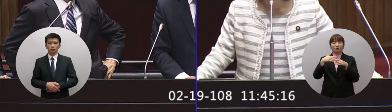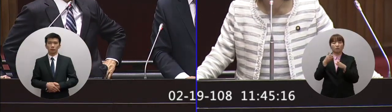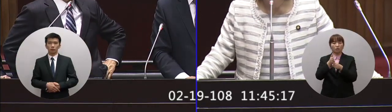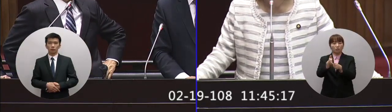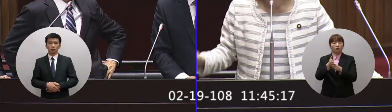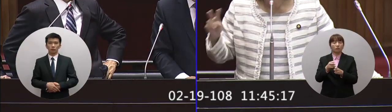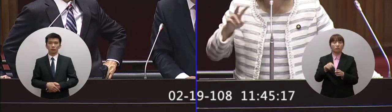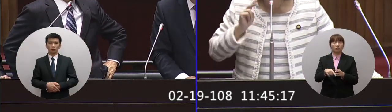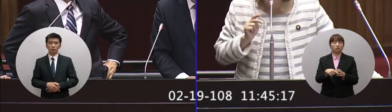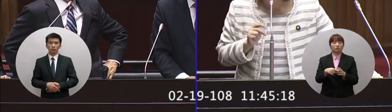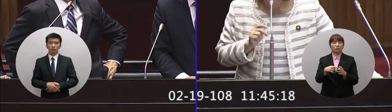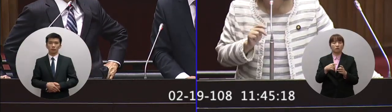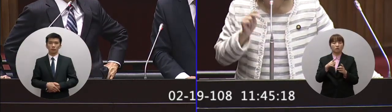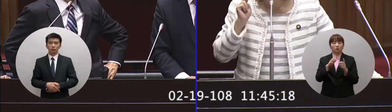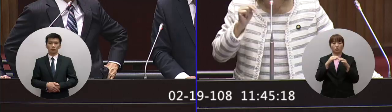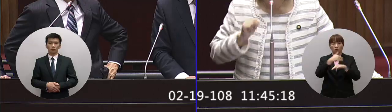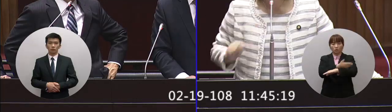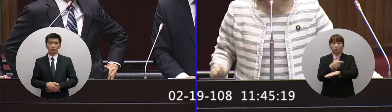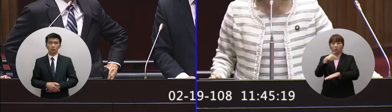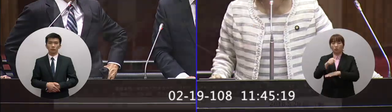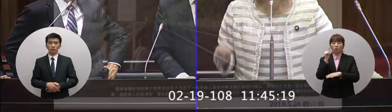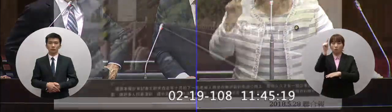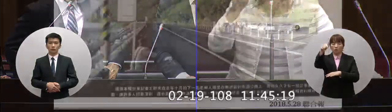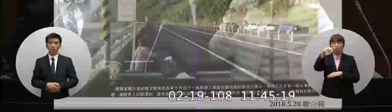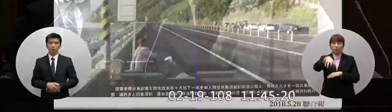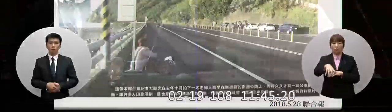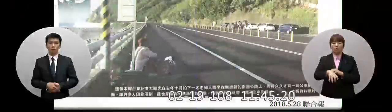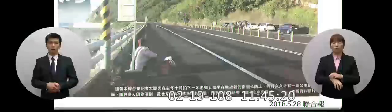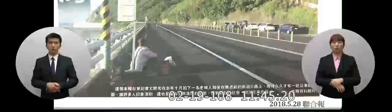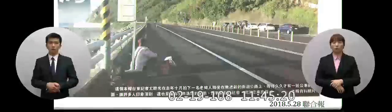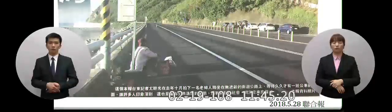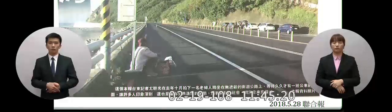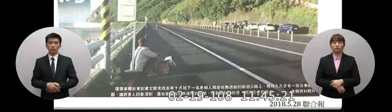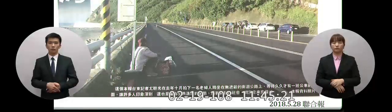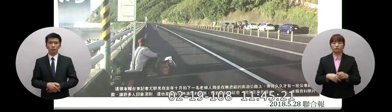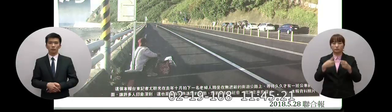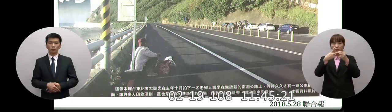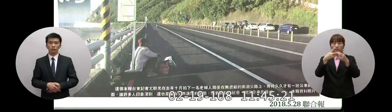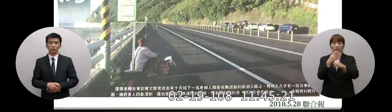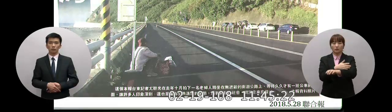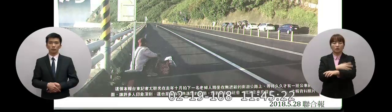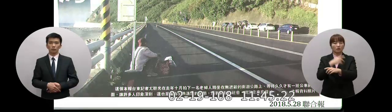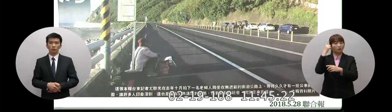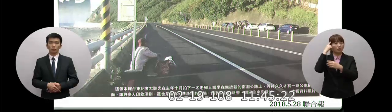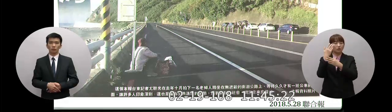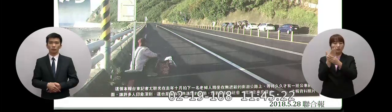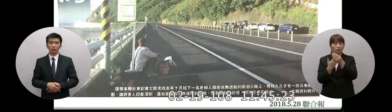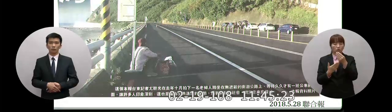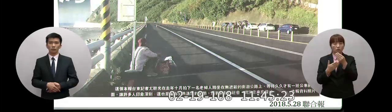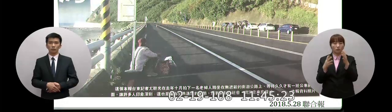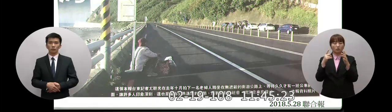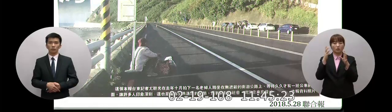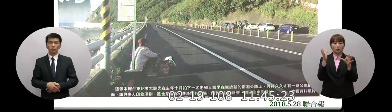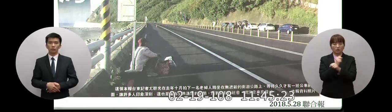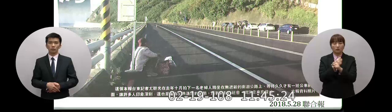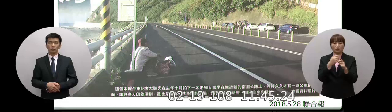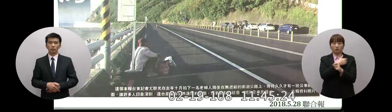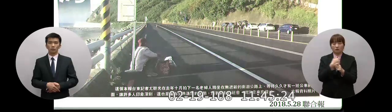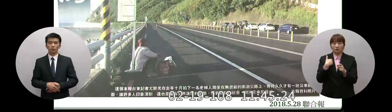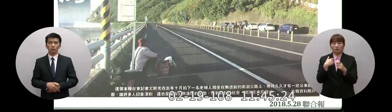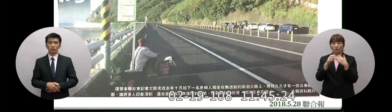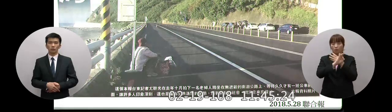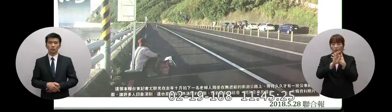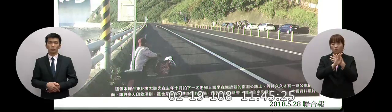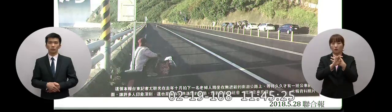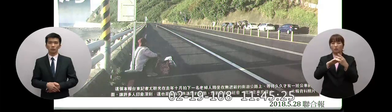本席的要求下，针对偏远地区哦，我们第二期失能的哦，就第二级失能的也可以使用，其他都要四